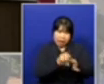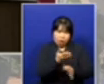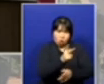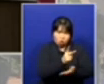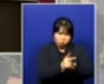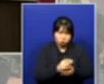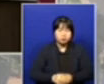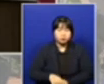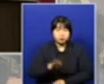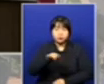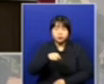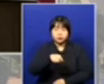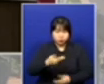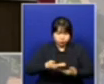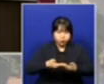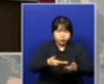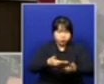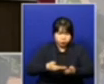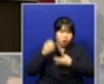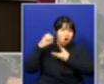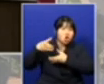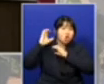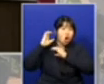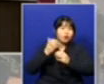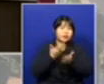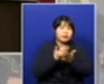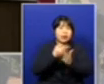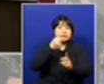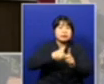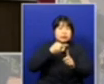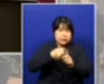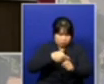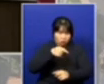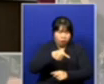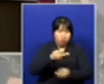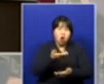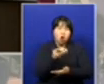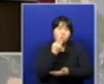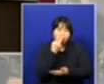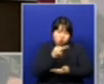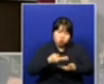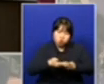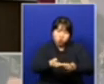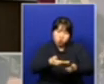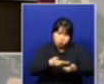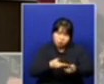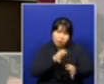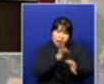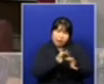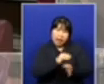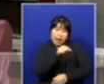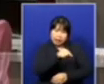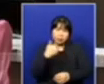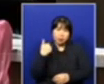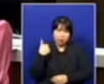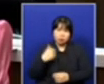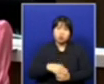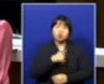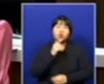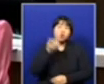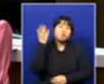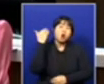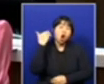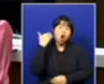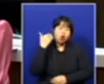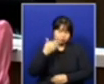เตทเมนต์ก็คือเป็นสถิติหรือว่าการทำธุรกิจกับแบงก์นั้นนะฮะถ้าเคยทำ